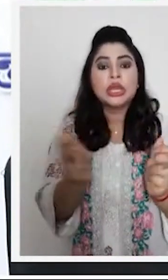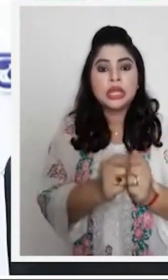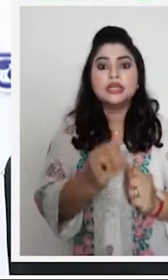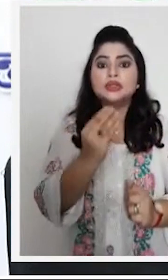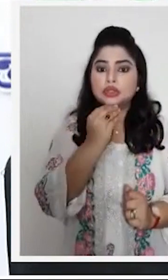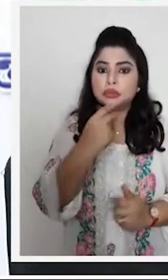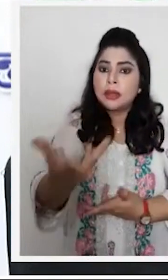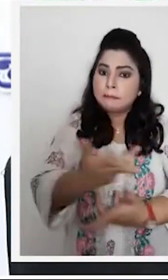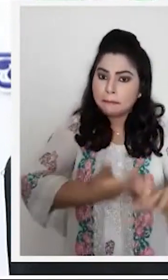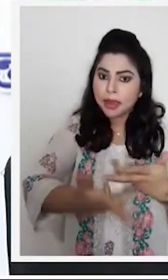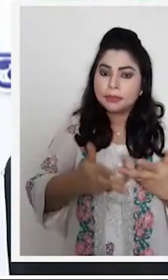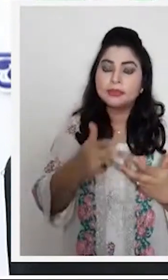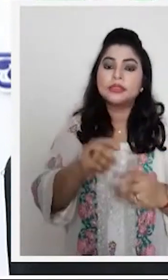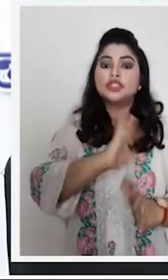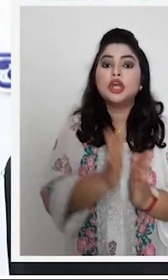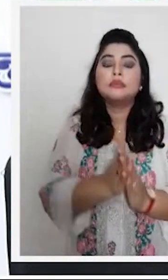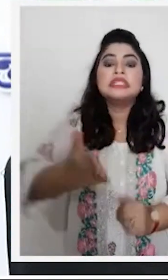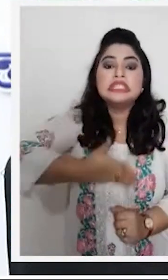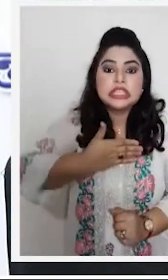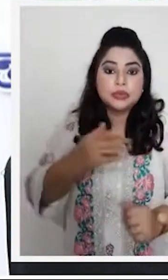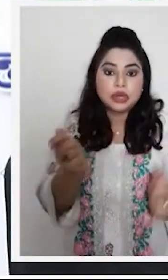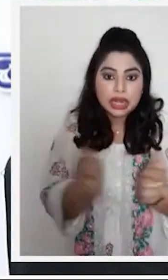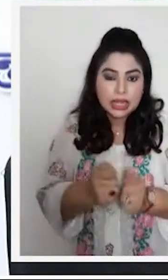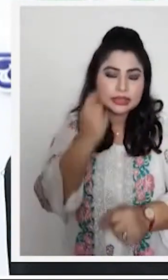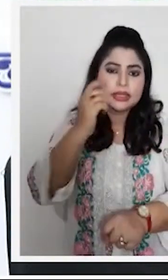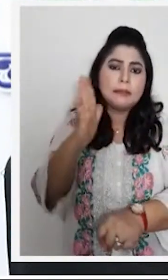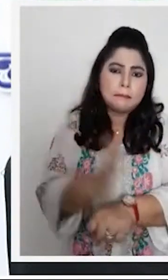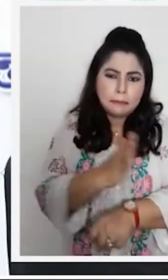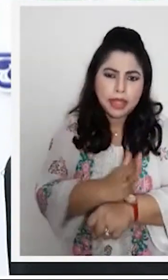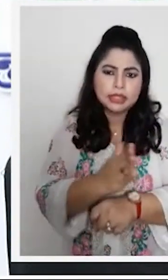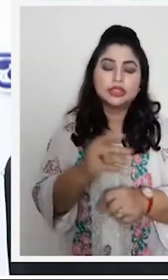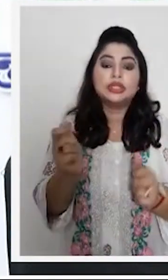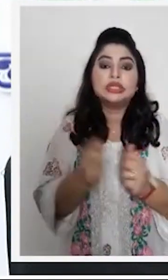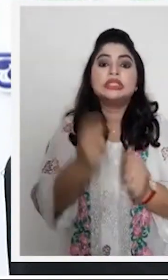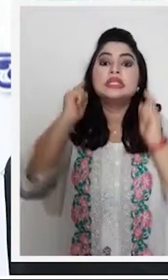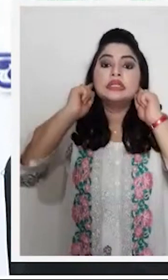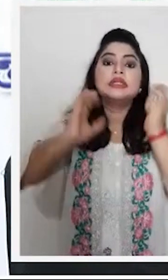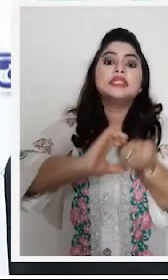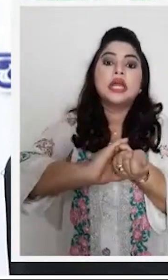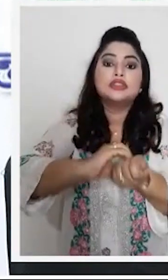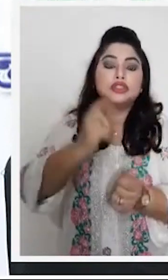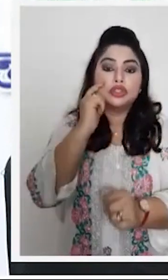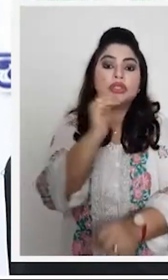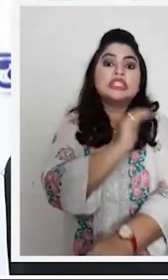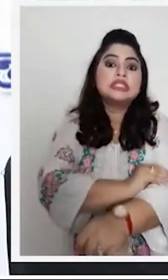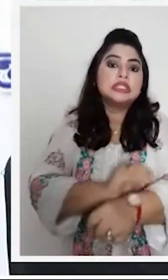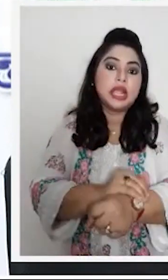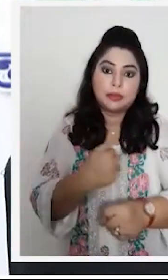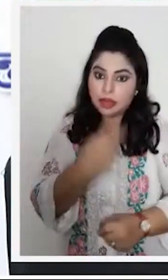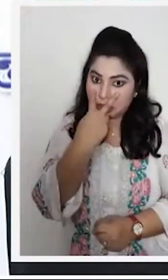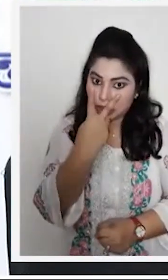এটি সামাজিক, অর্থনৈতিক, যোগাযোগ, ধর্ম, বাণিজ্য অর্থাৎ জীবনের সকল উপজীব্যকে